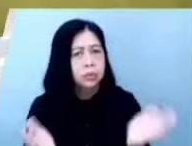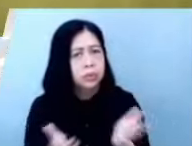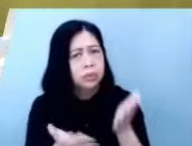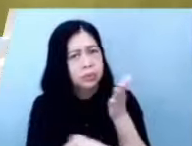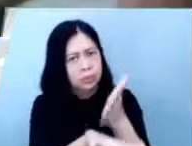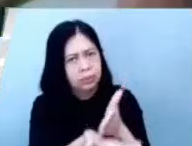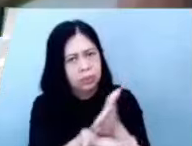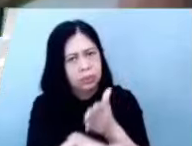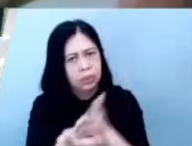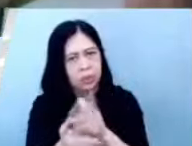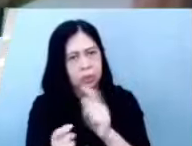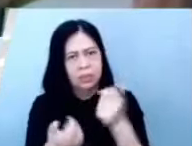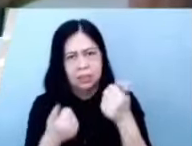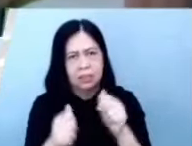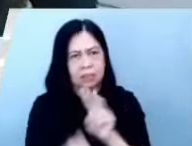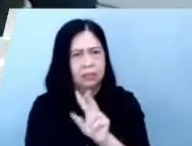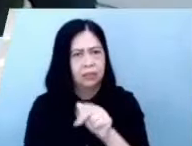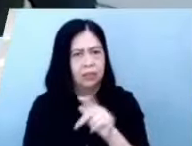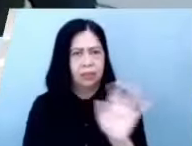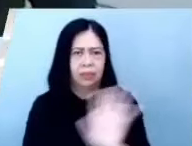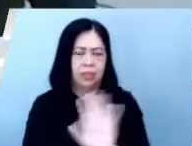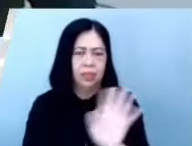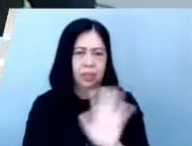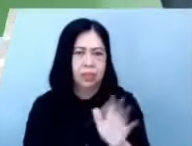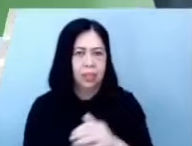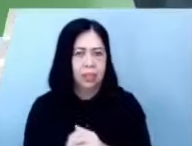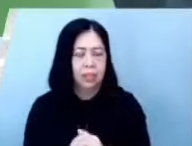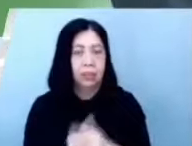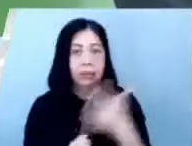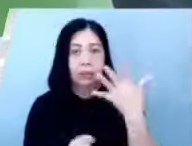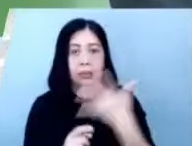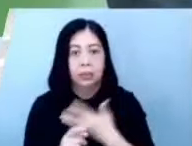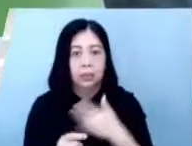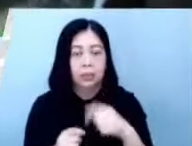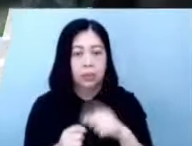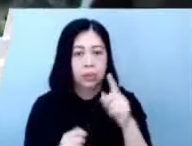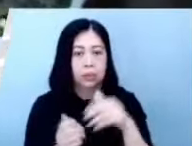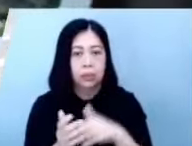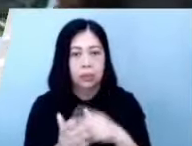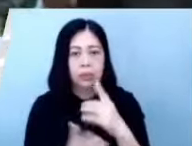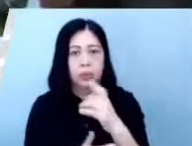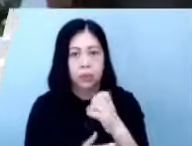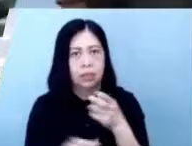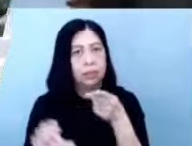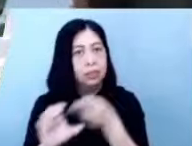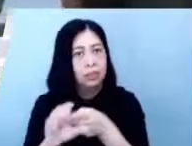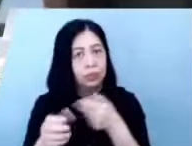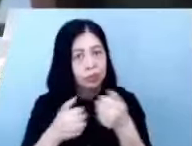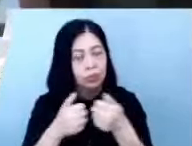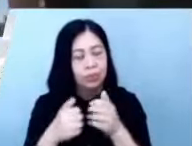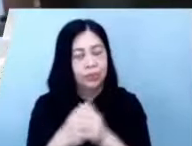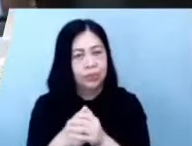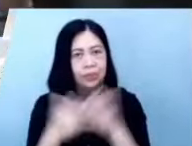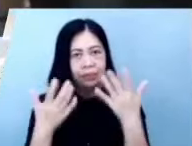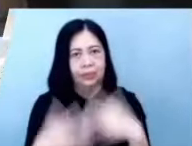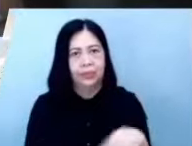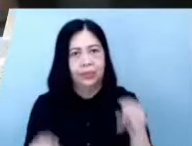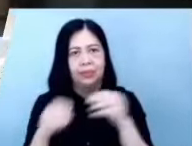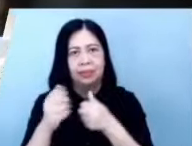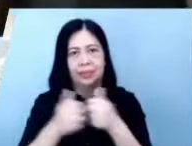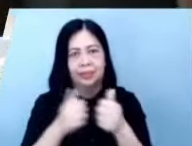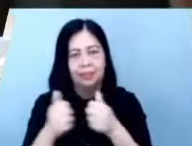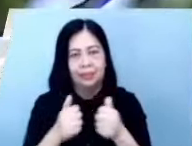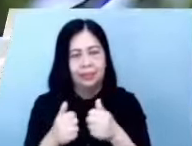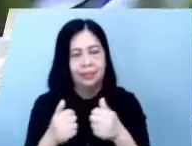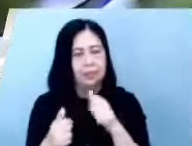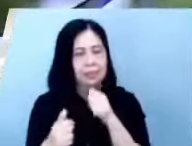subukan mag-vape. Tumagal ito ng 5 buwan kung saan mahigit 1,100 ang lumahok. Bagamat tapos na ang kompetisyon, hindi raw dito natatapos ang